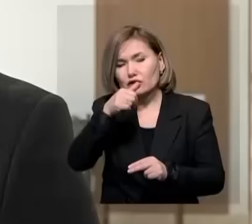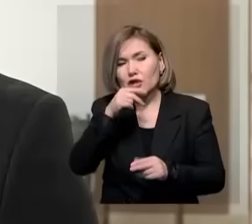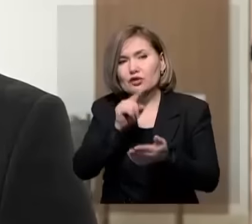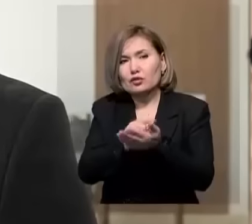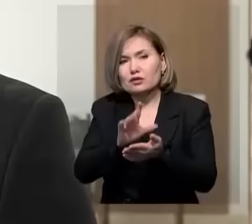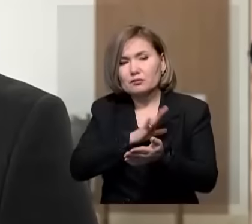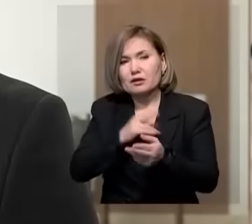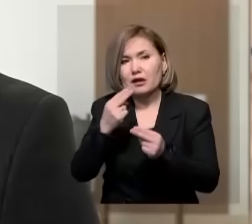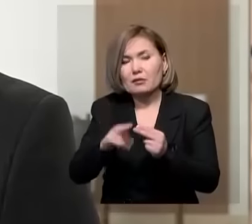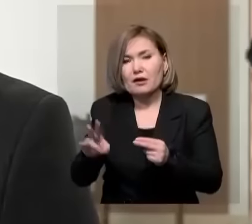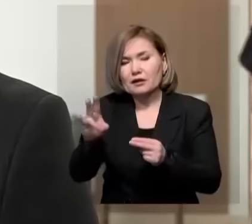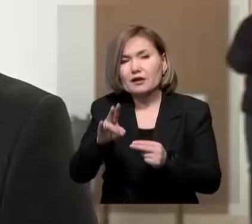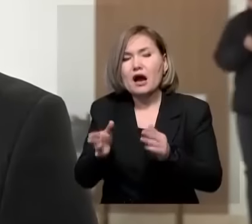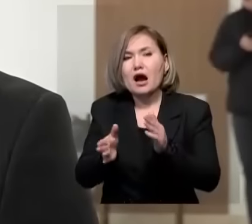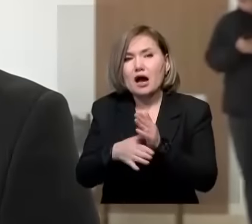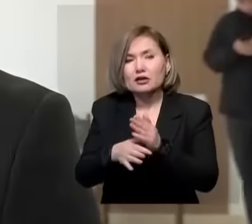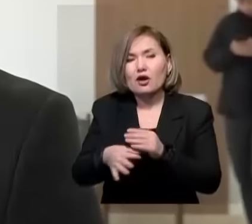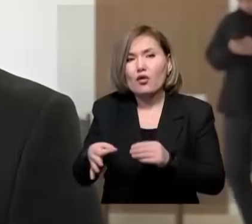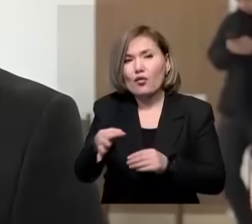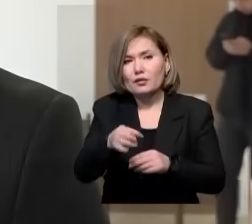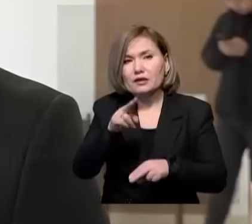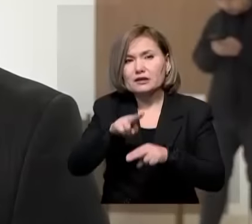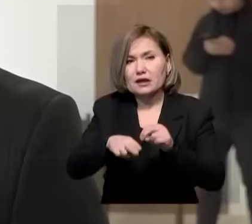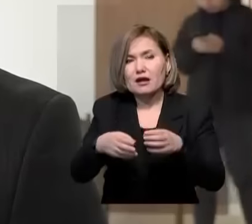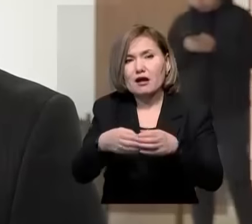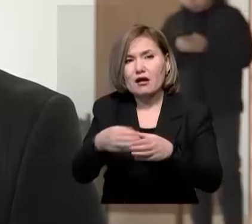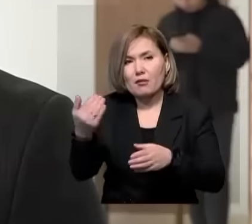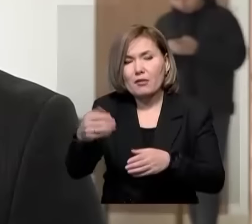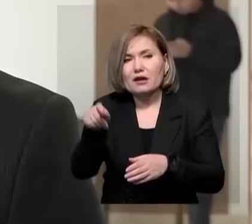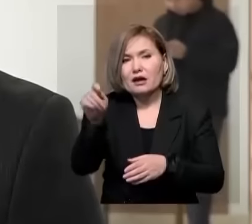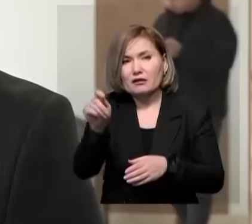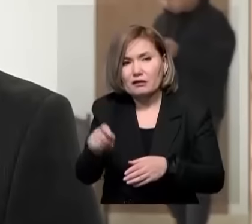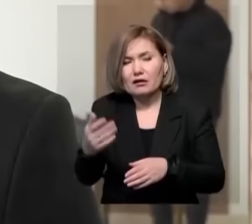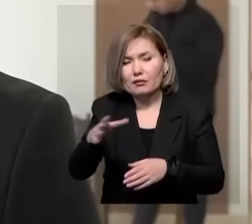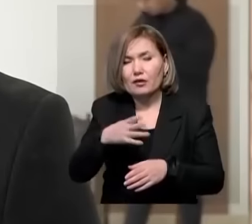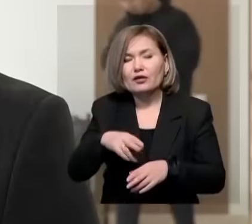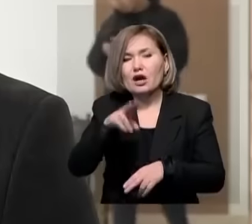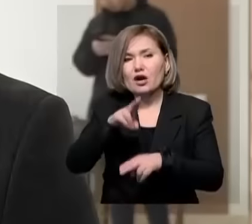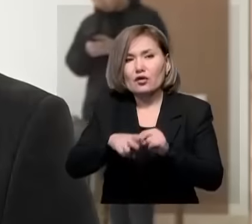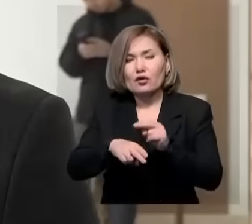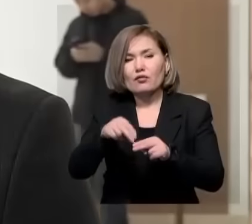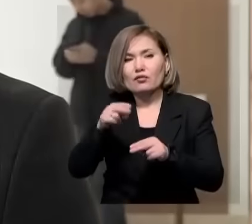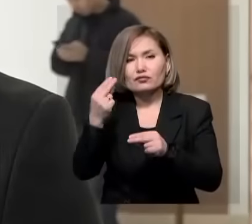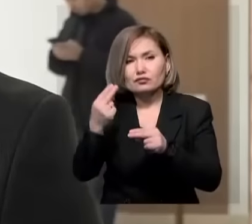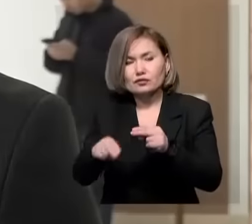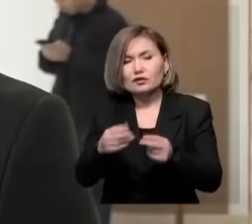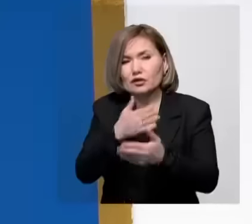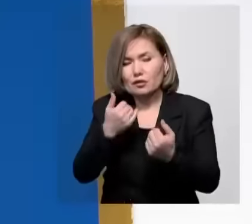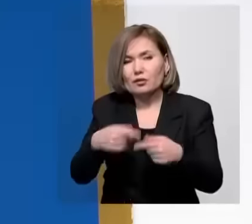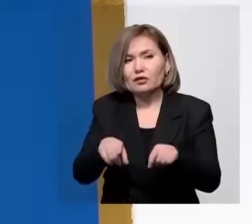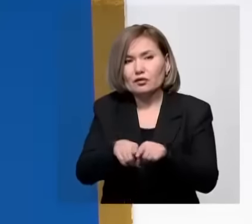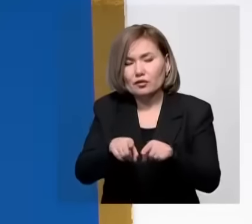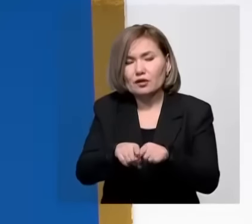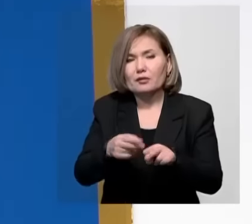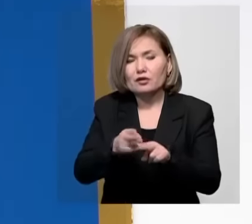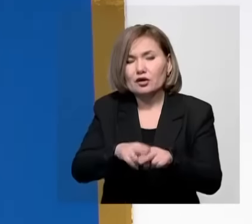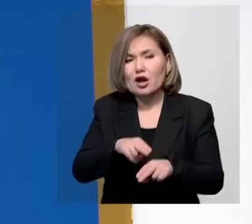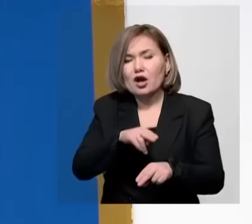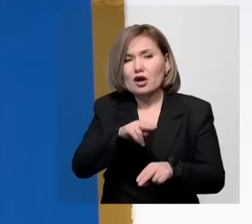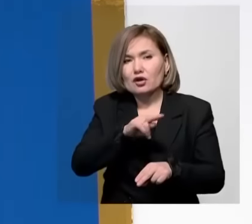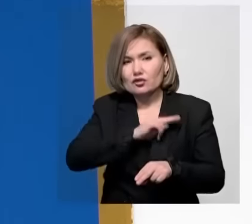облыстың мердігері Атырау облысының кімес. Онда да туындаған мәселе аяқталмайтын себебі олда да субподряд